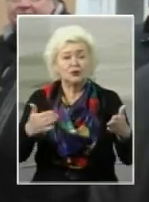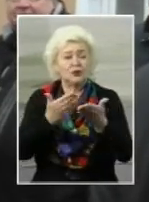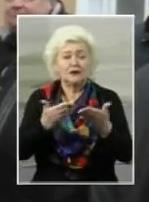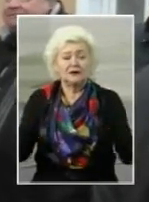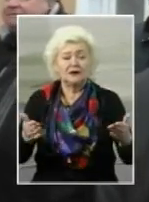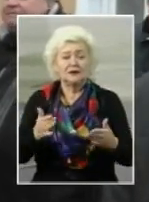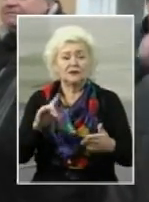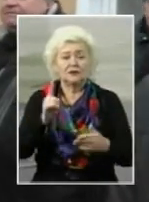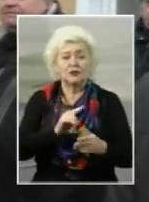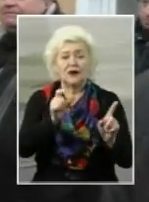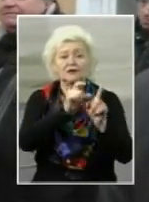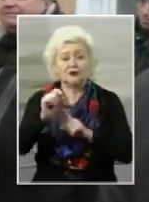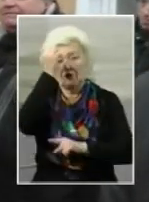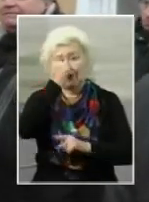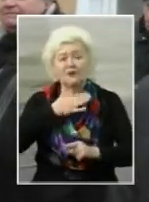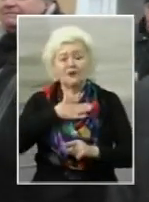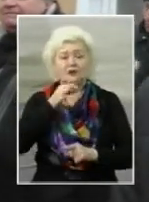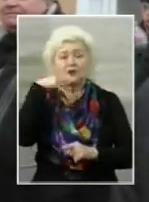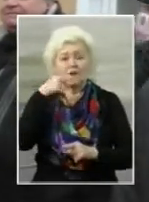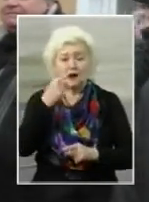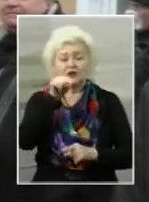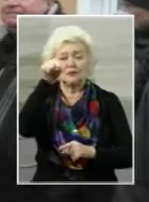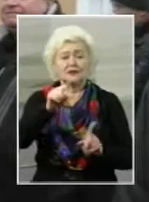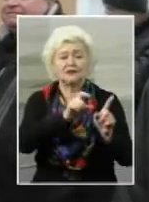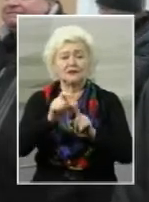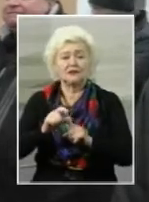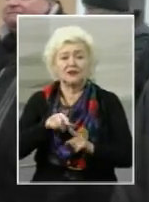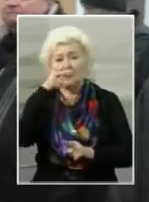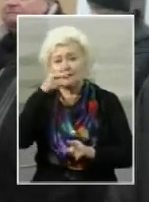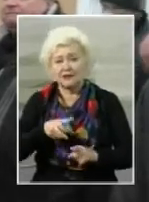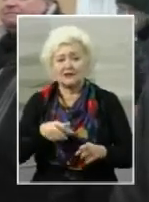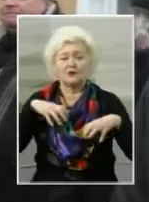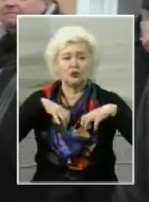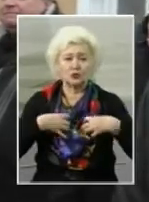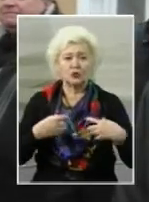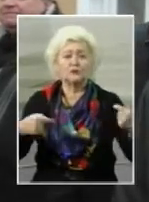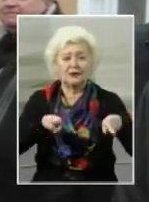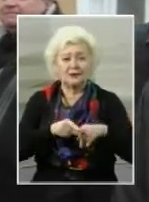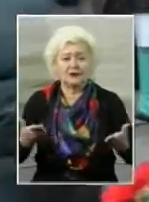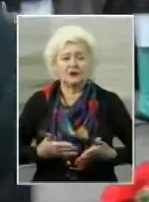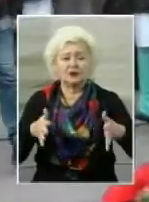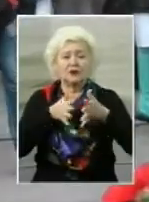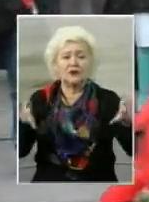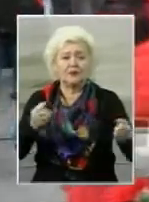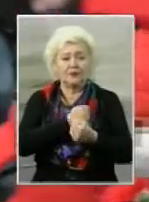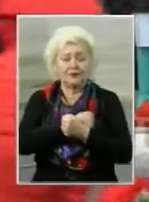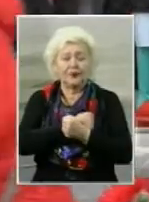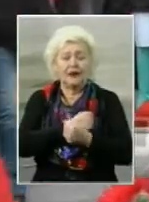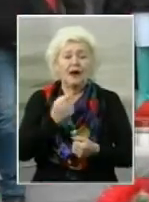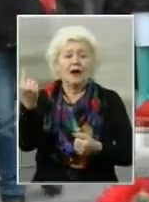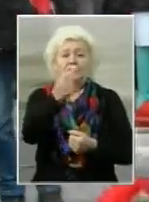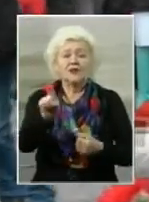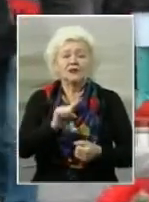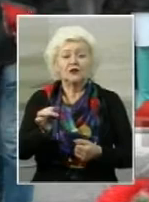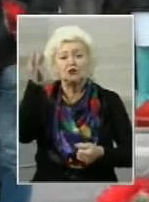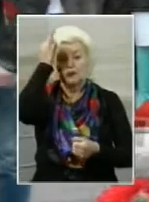висловлюємо якісь слова вдячності, кажемо слова. Гірко, сумно, але ну таке життя на великий жаль. Ну, найперше, що складає на